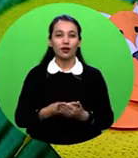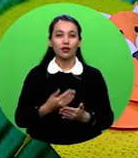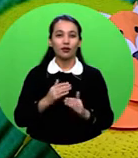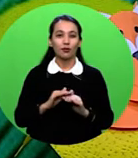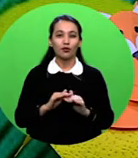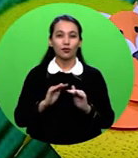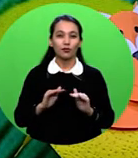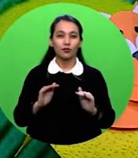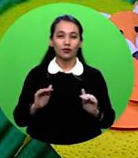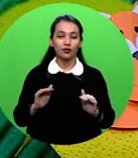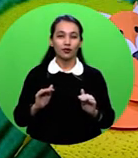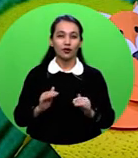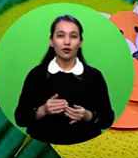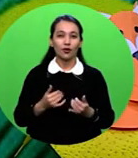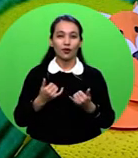Aziz o'quvchilar,